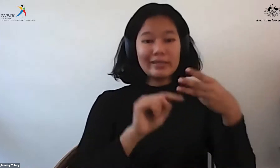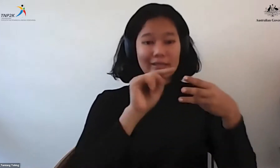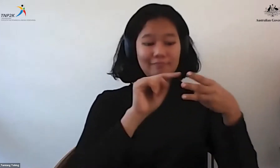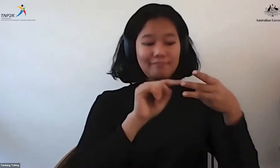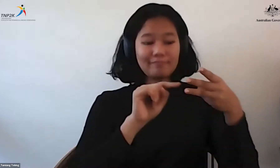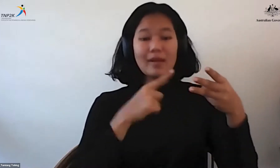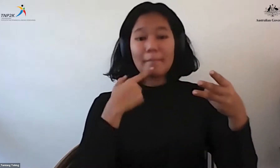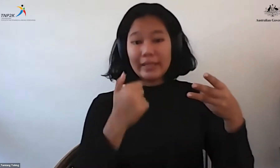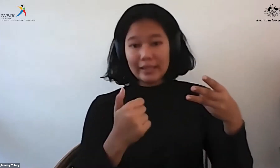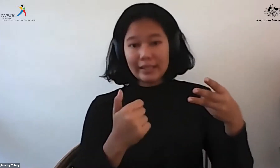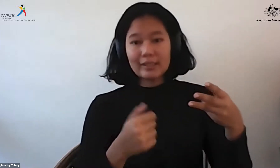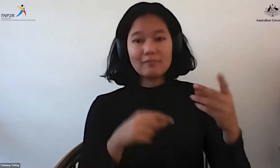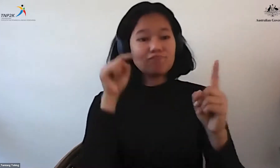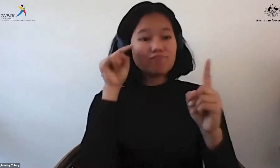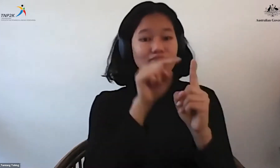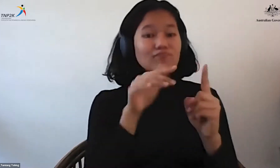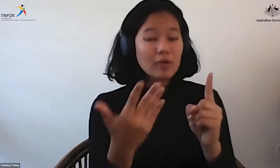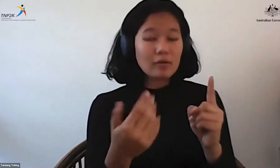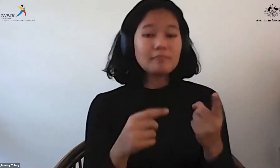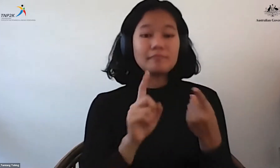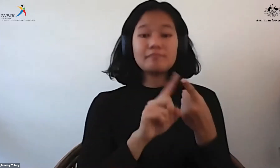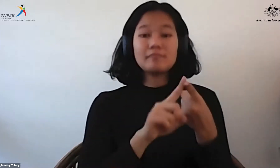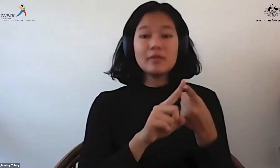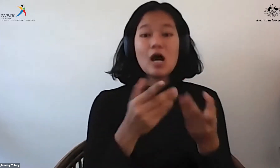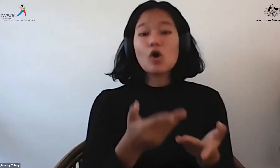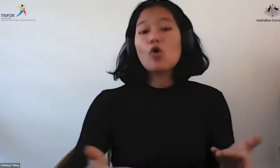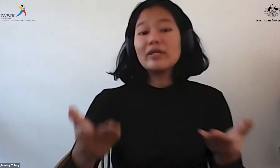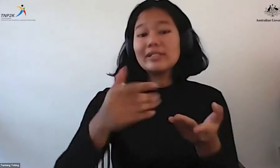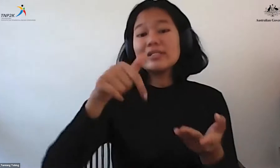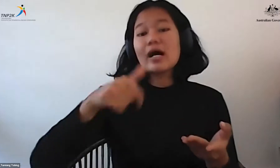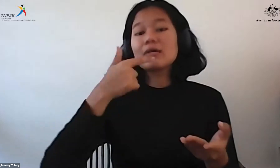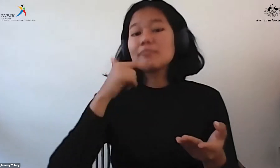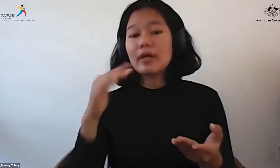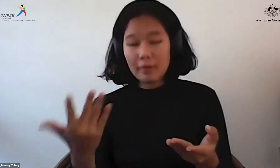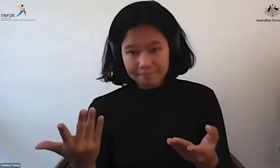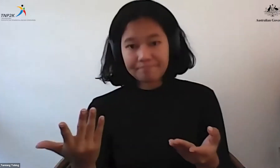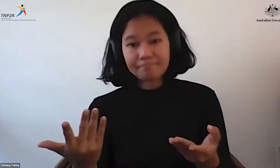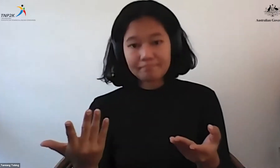ingin sasar adalah yang pertama kondisi mereka saat ini, jadi